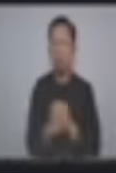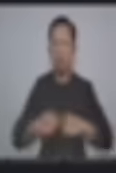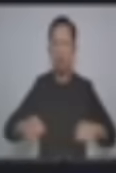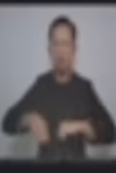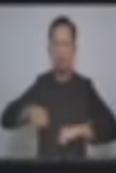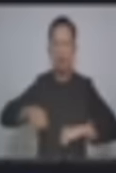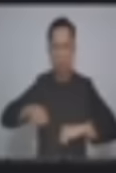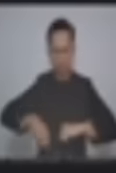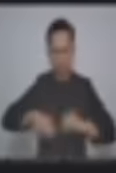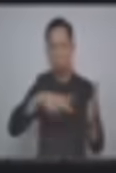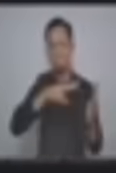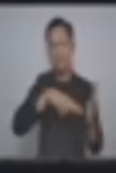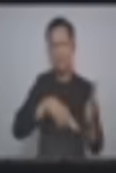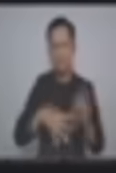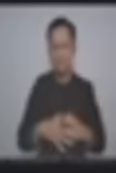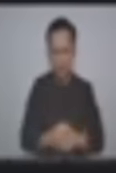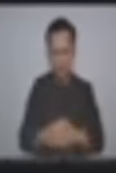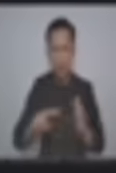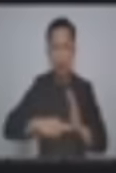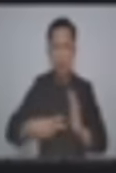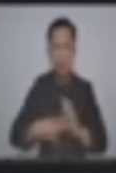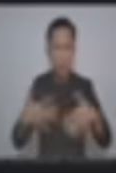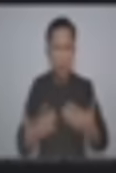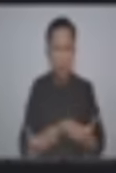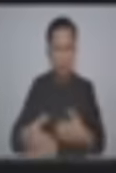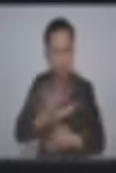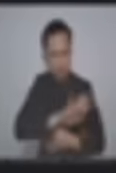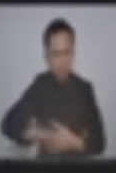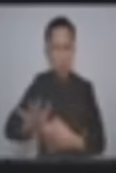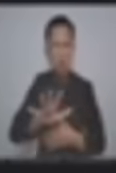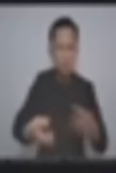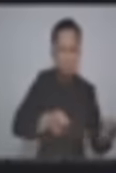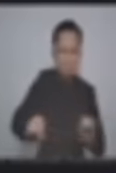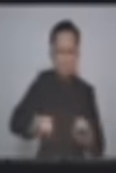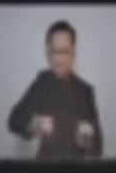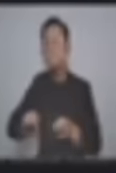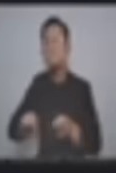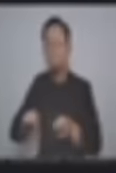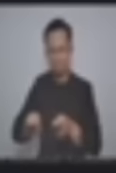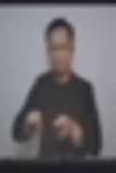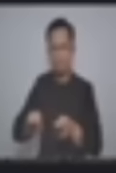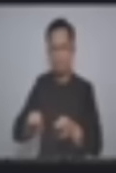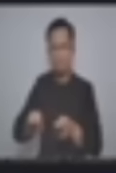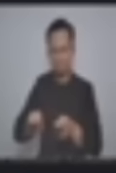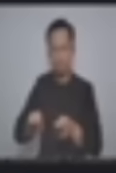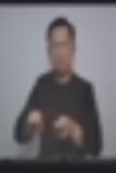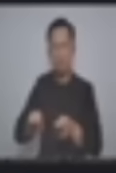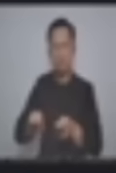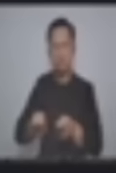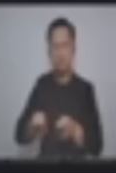dianggap dibacakan artinya semua pengaturan tersebut merupakan delegasi dari norma konstitusi